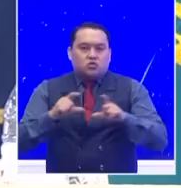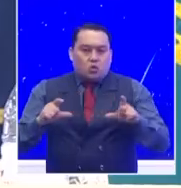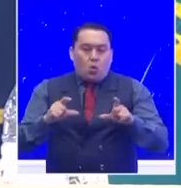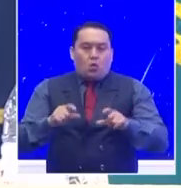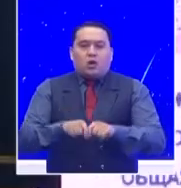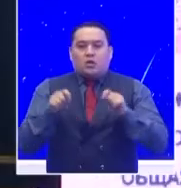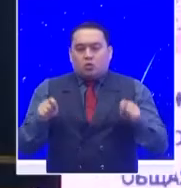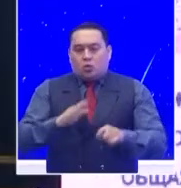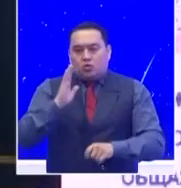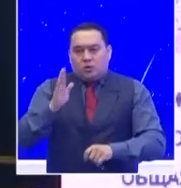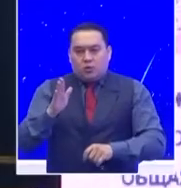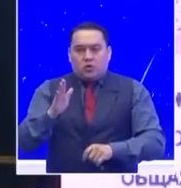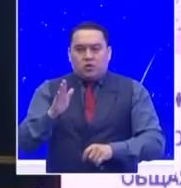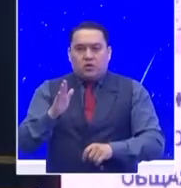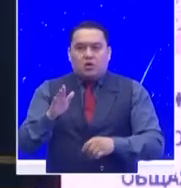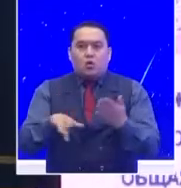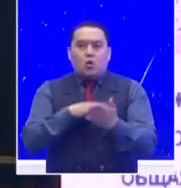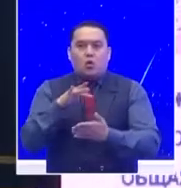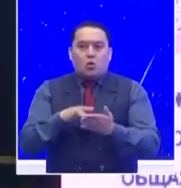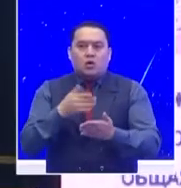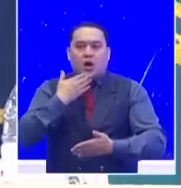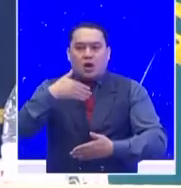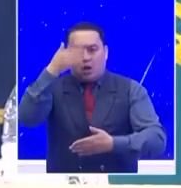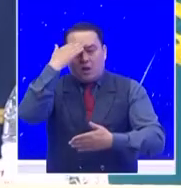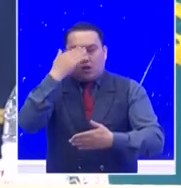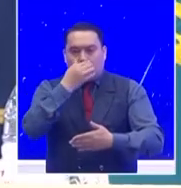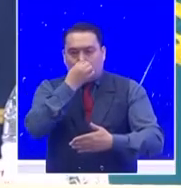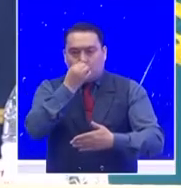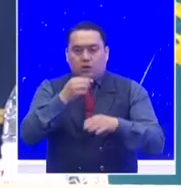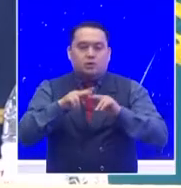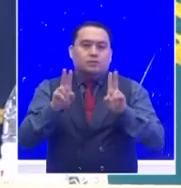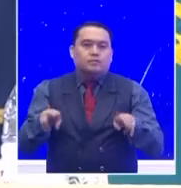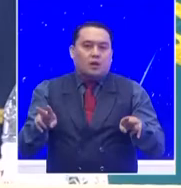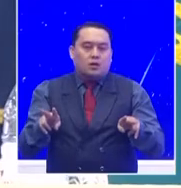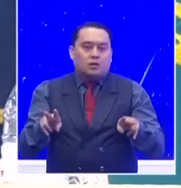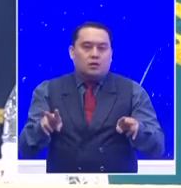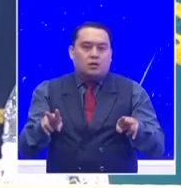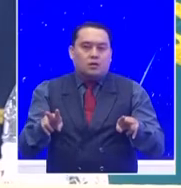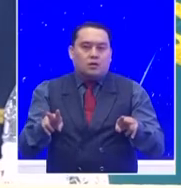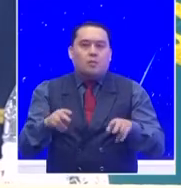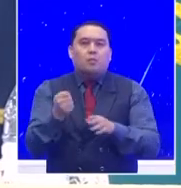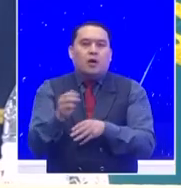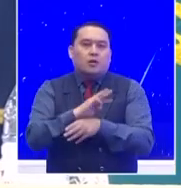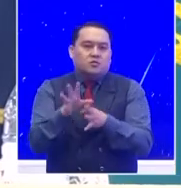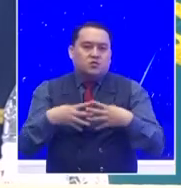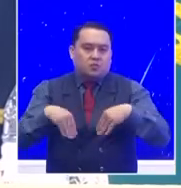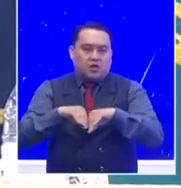150 мест. В северной части города летний лагерь на 120 мест для детей из малообеспеченных